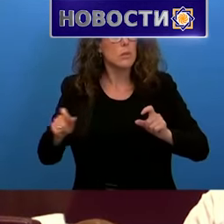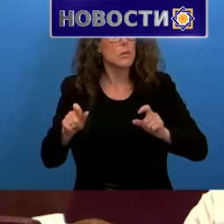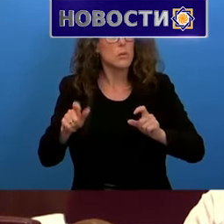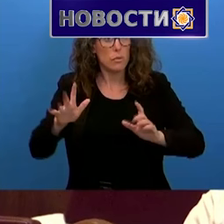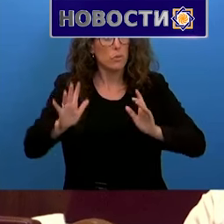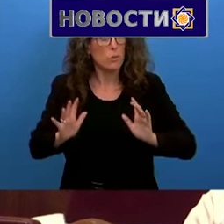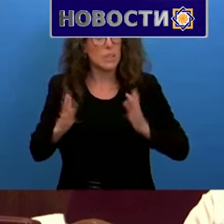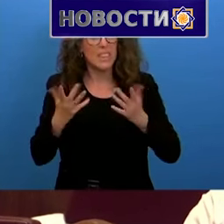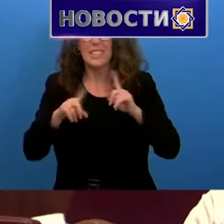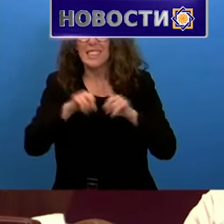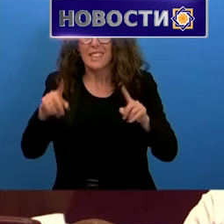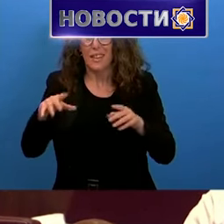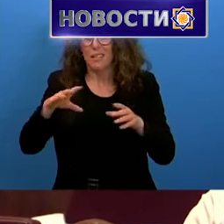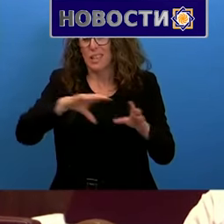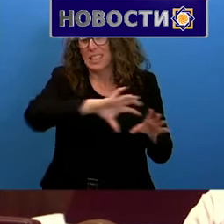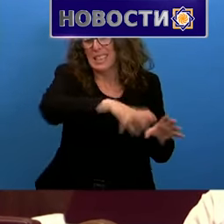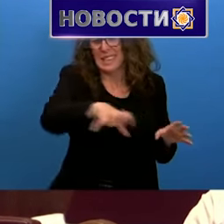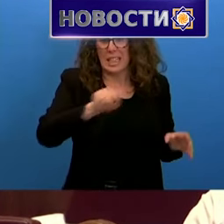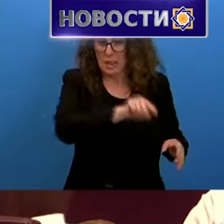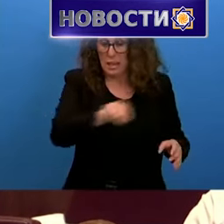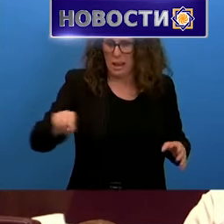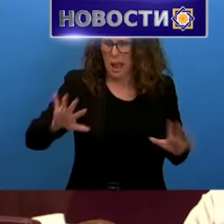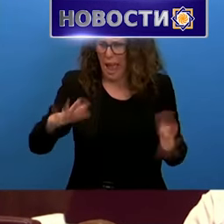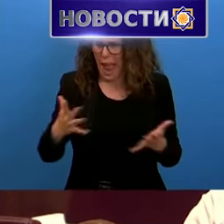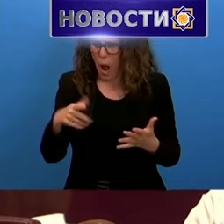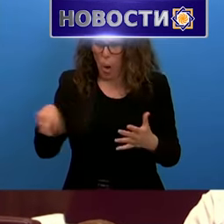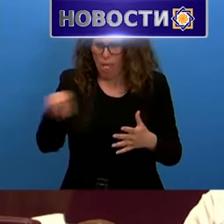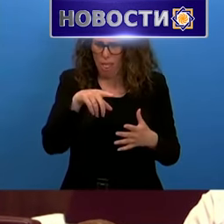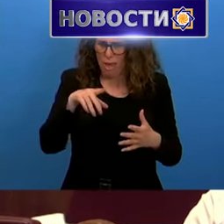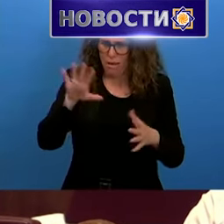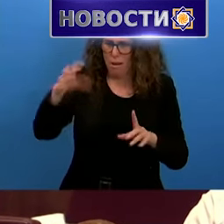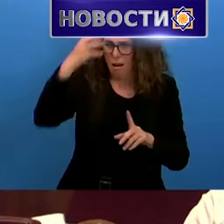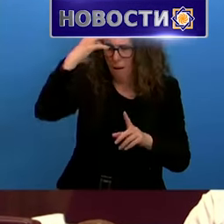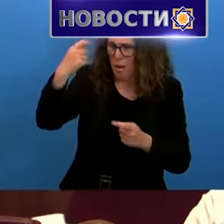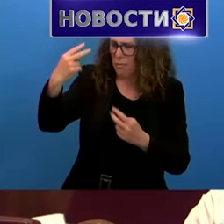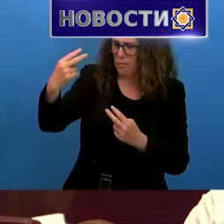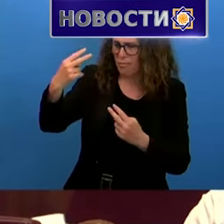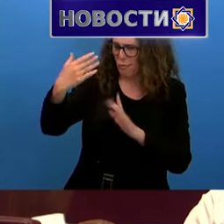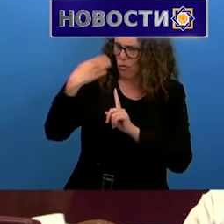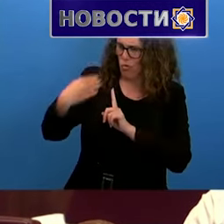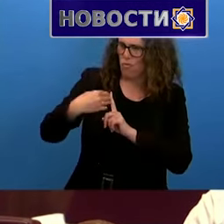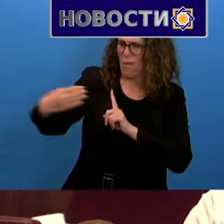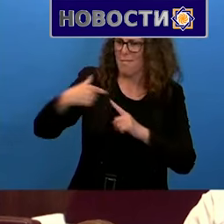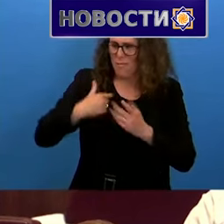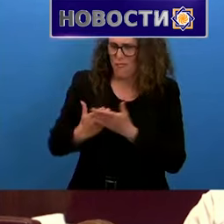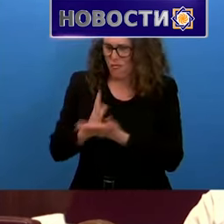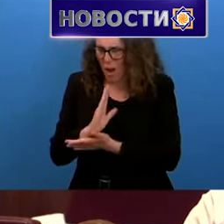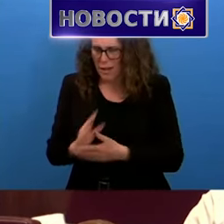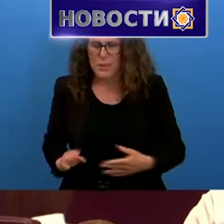которой государства будут иметь суверенные права на свои биологические ресурсы. Соблюдение декларации прав коренных народов и